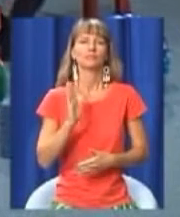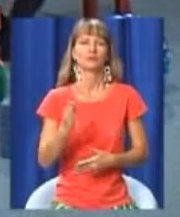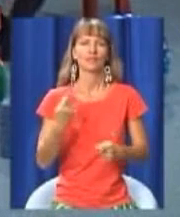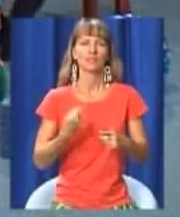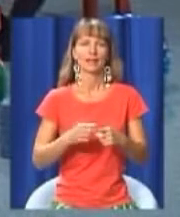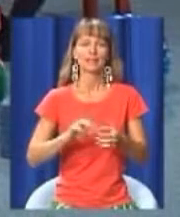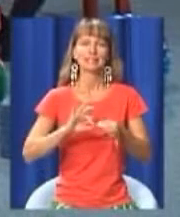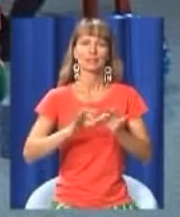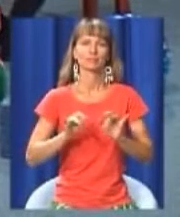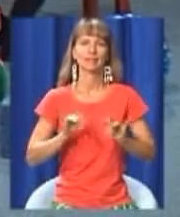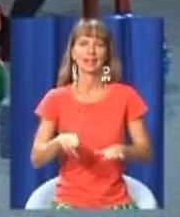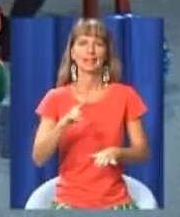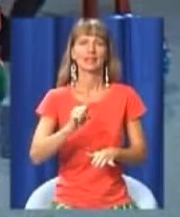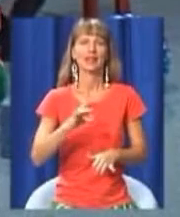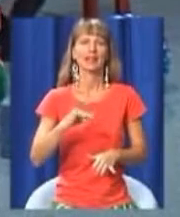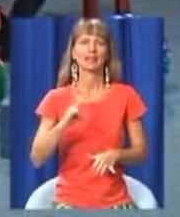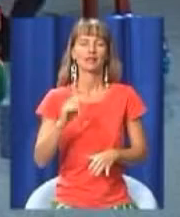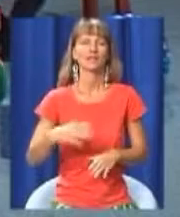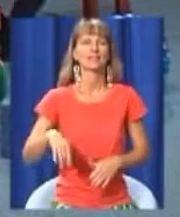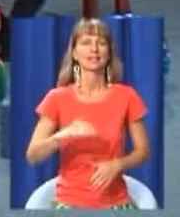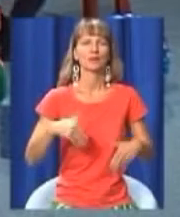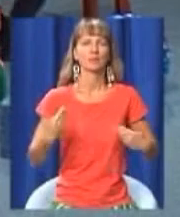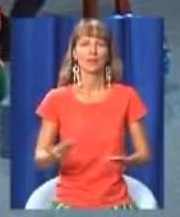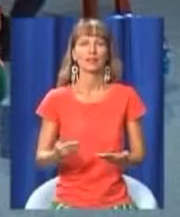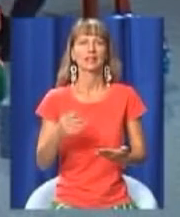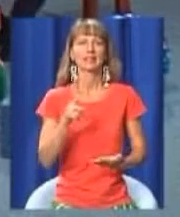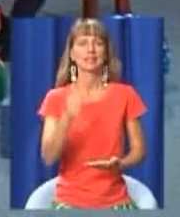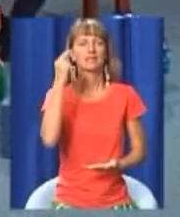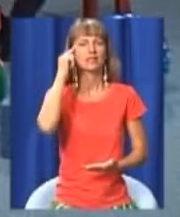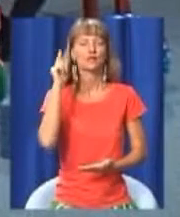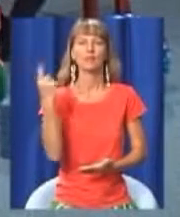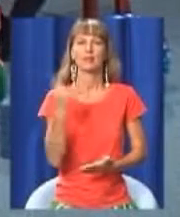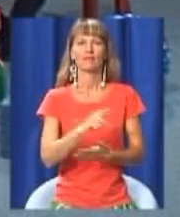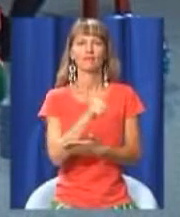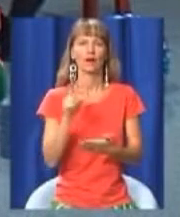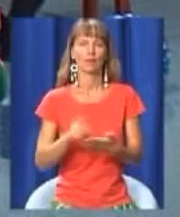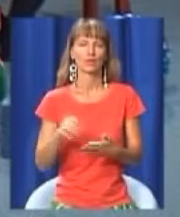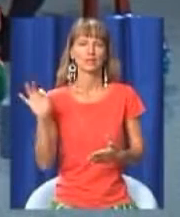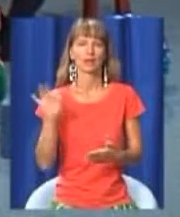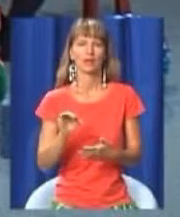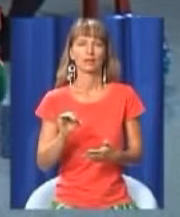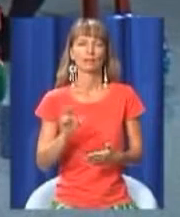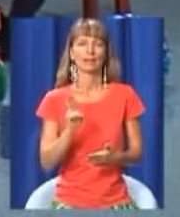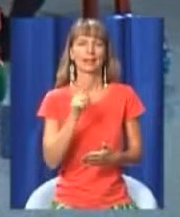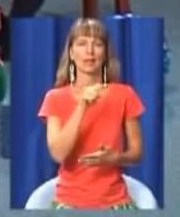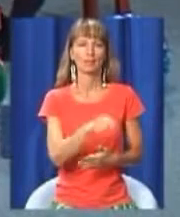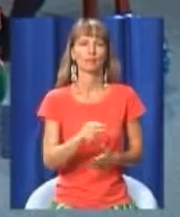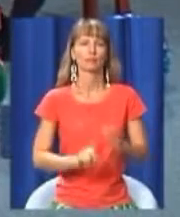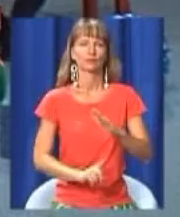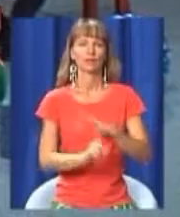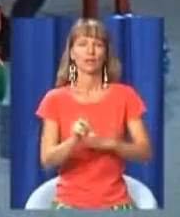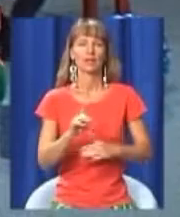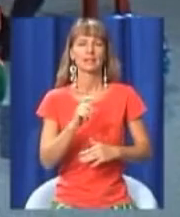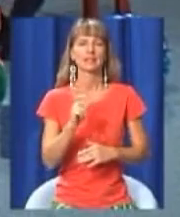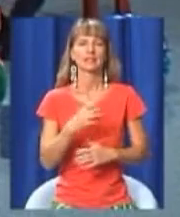цій складній справі Даринка. Усім привіт! І ти знаєш, от перше таке запитання в мене одразу до тебе. Сьогодні ми почнемо з тварин, ну і